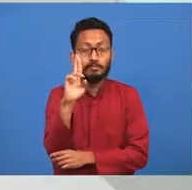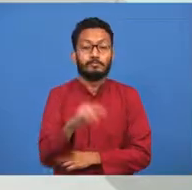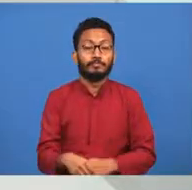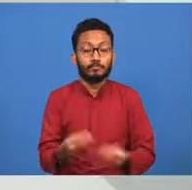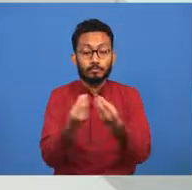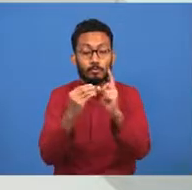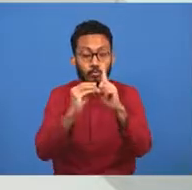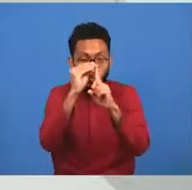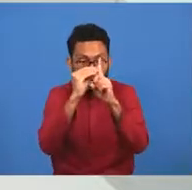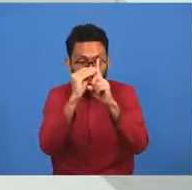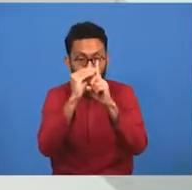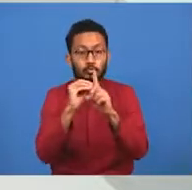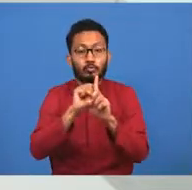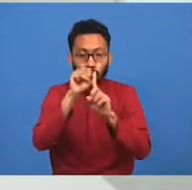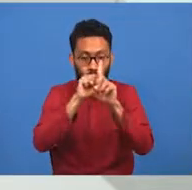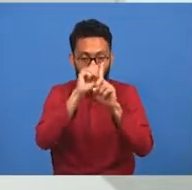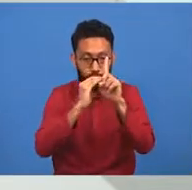Okey, biarkan sekejap.